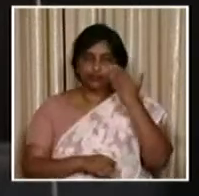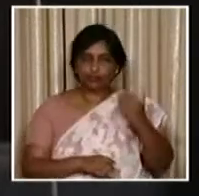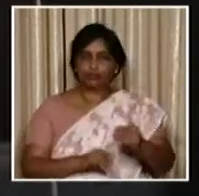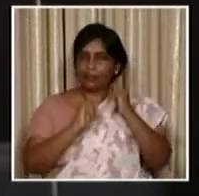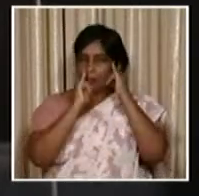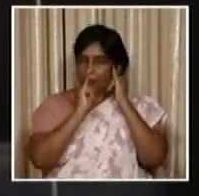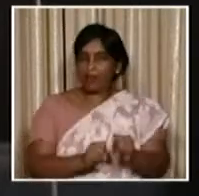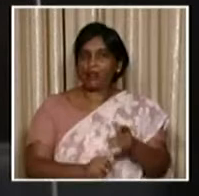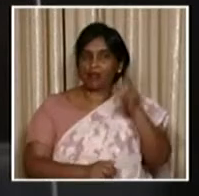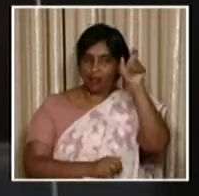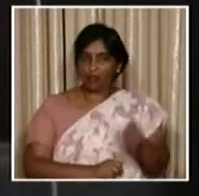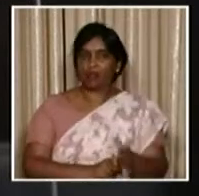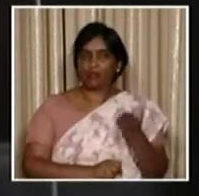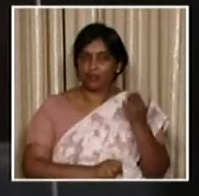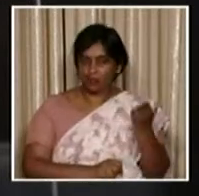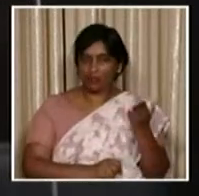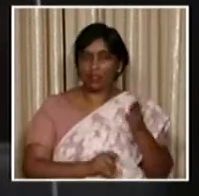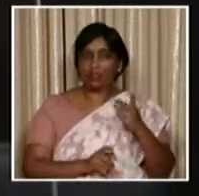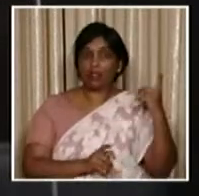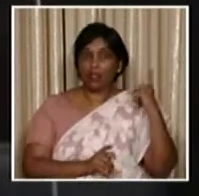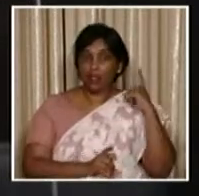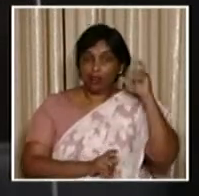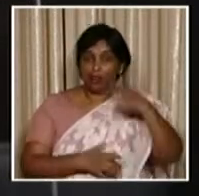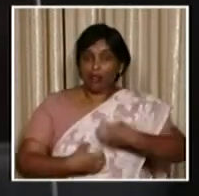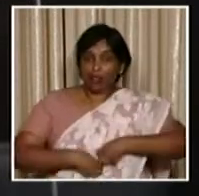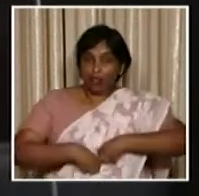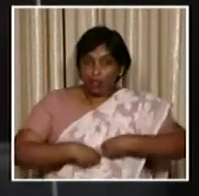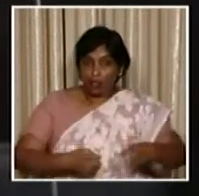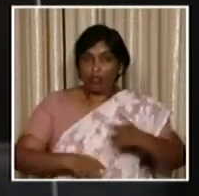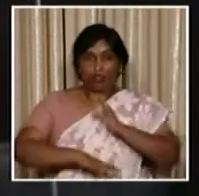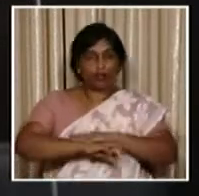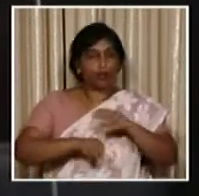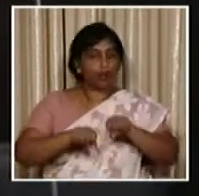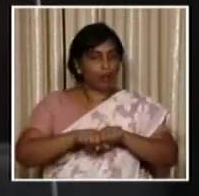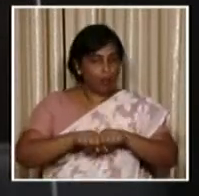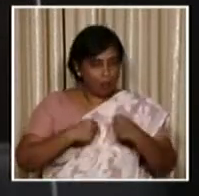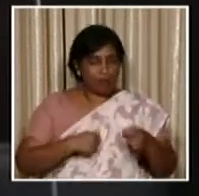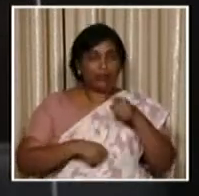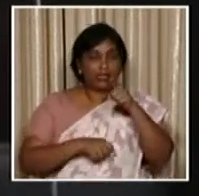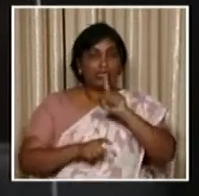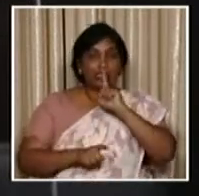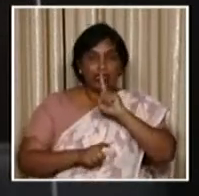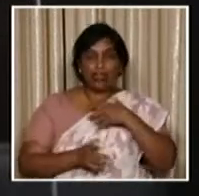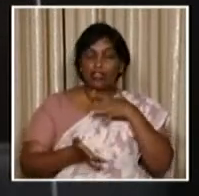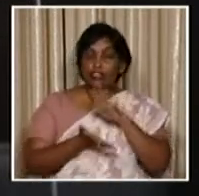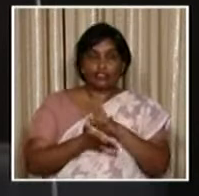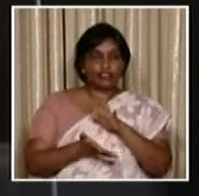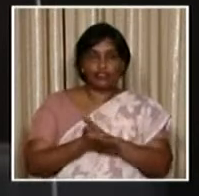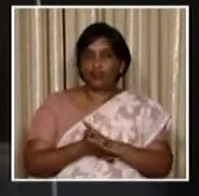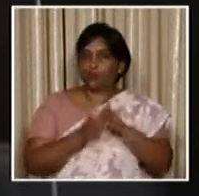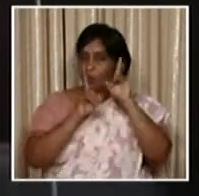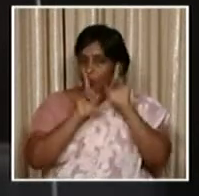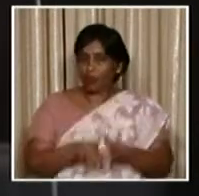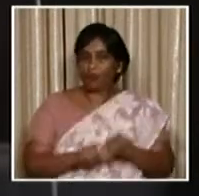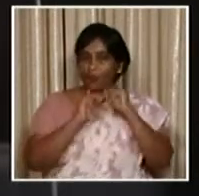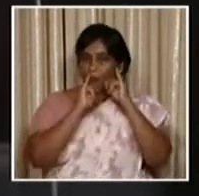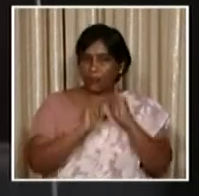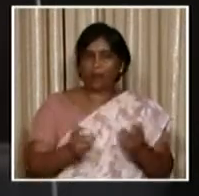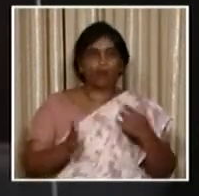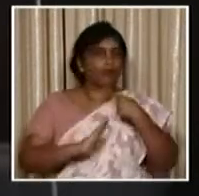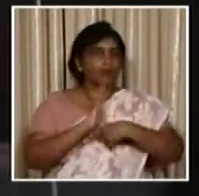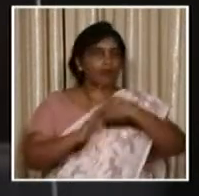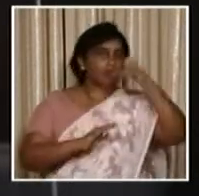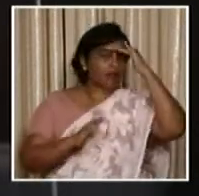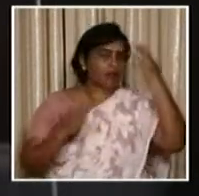කොච්චර නිවට පුද්ගලයෙක්ද කියලා රණවිරුෙක්ගේ බඩවැල් එළියට මතප්පයක් කැඩුනම ඒක කියලා විනෝද වෙන ජාතියේ නරුමේ කොහොමද මේ